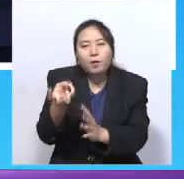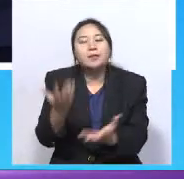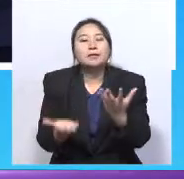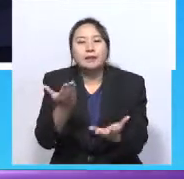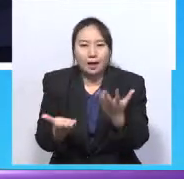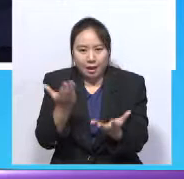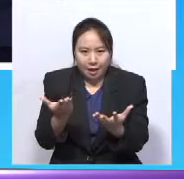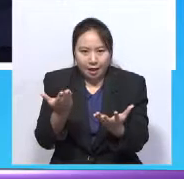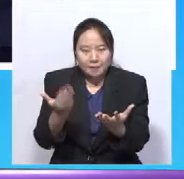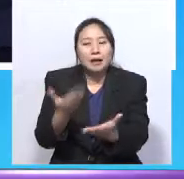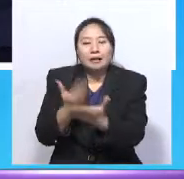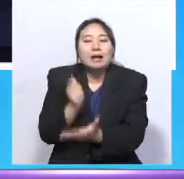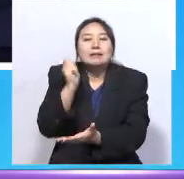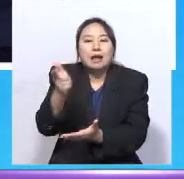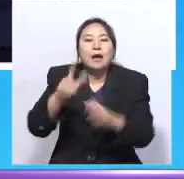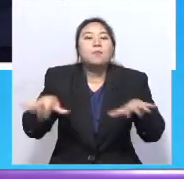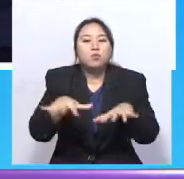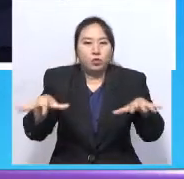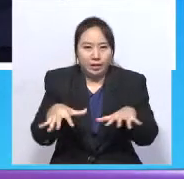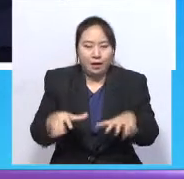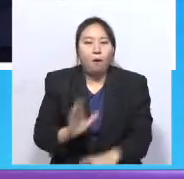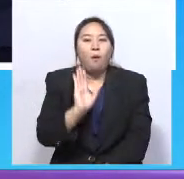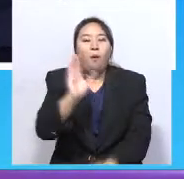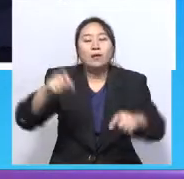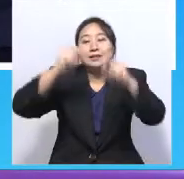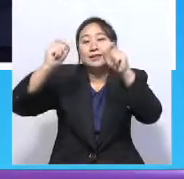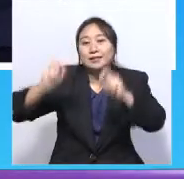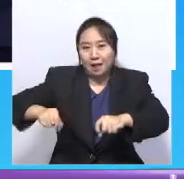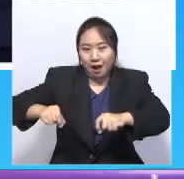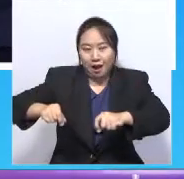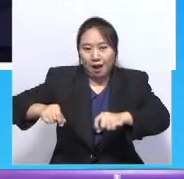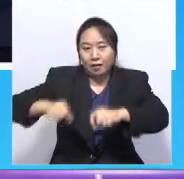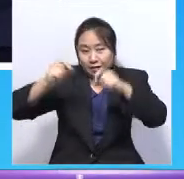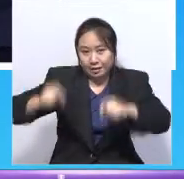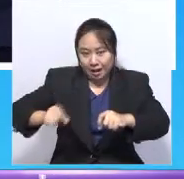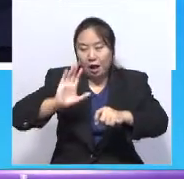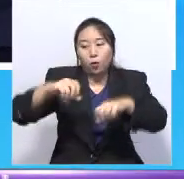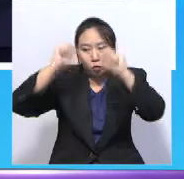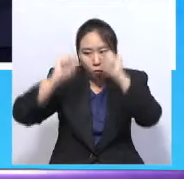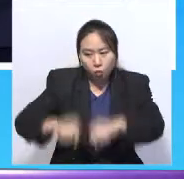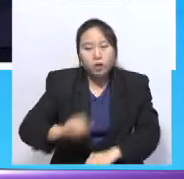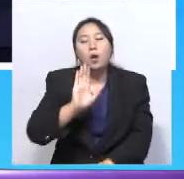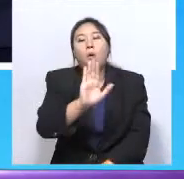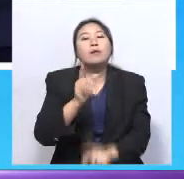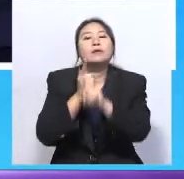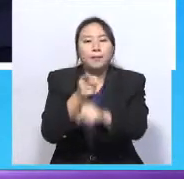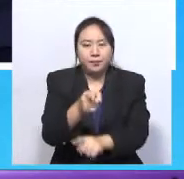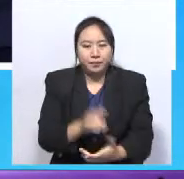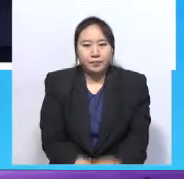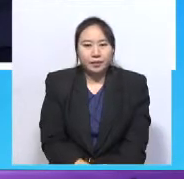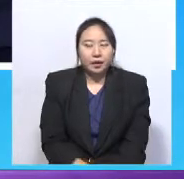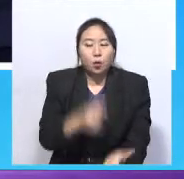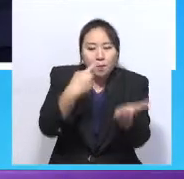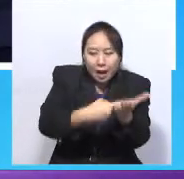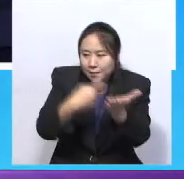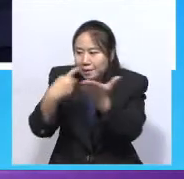ก็มีการเคลมกันปกติอยู่แล้วครับเป็นเรื่องของสัญญาที่คู่สัญญาเขาตกลงกันไว้ครับผม กับว่าประกัน